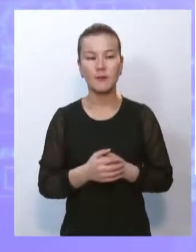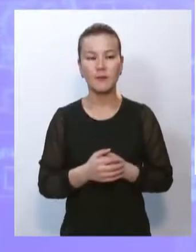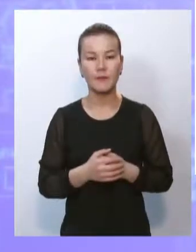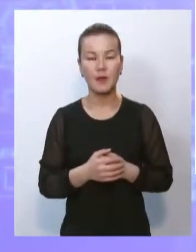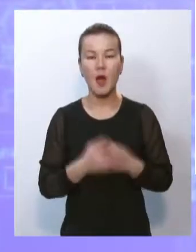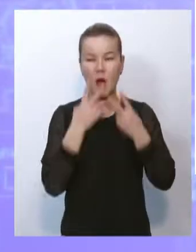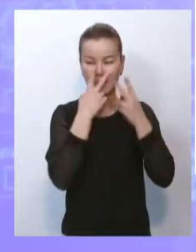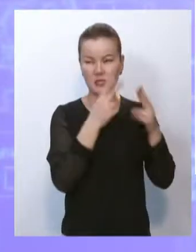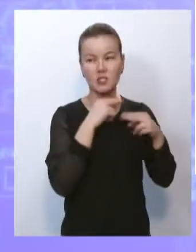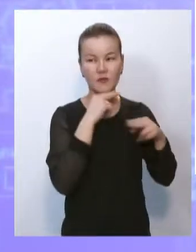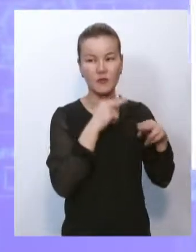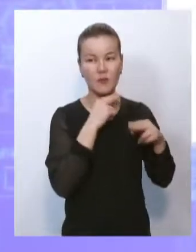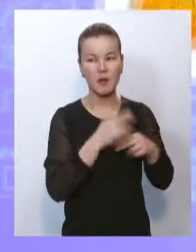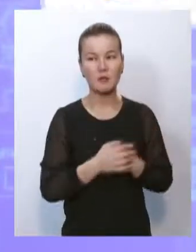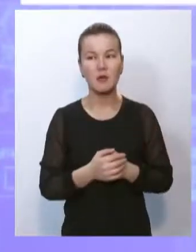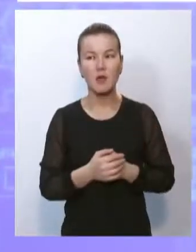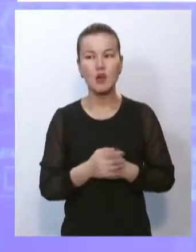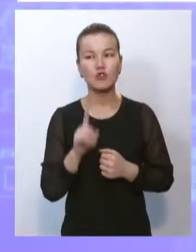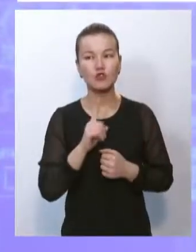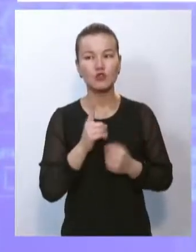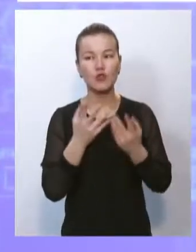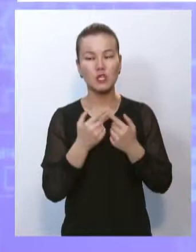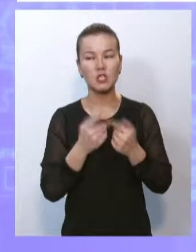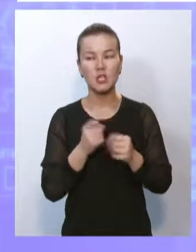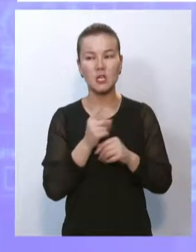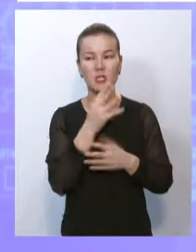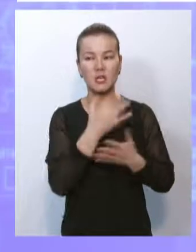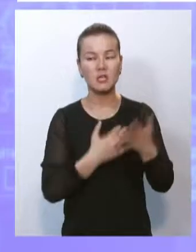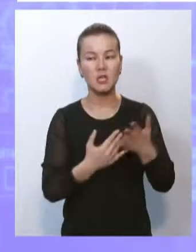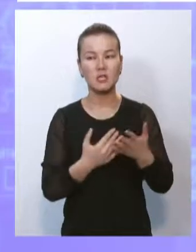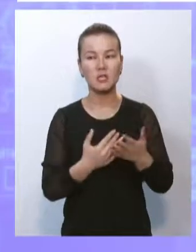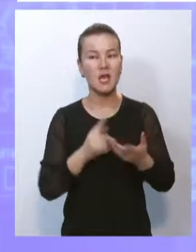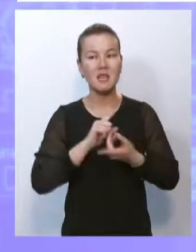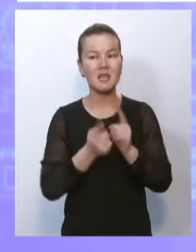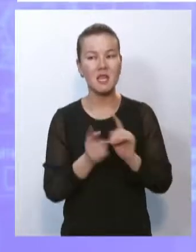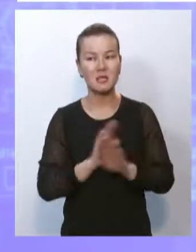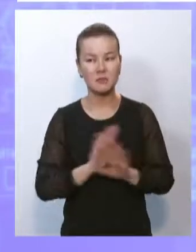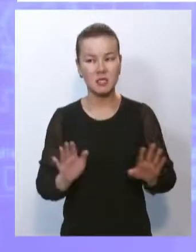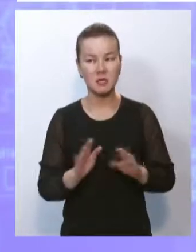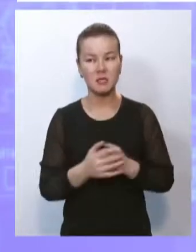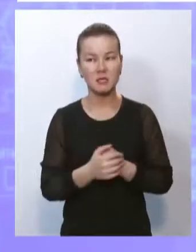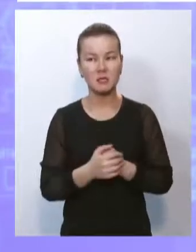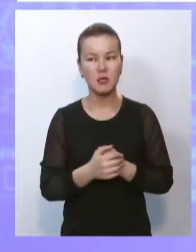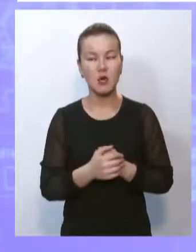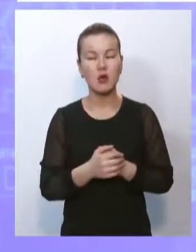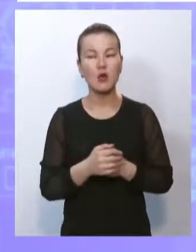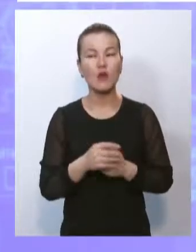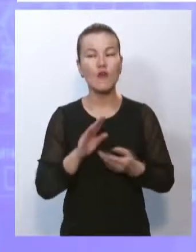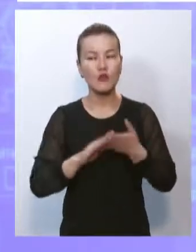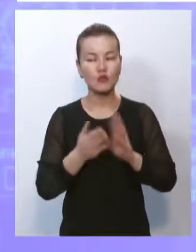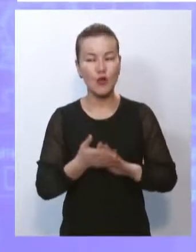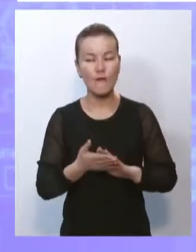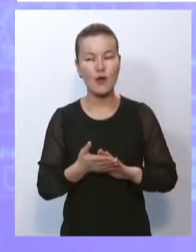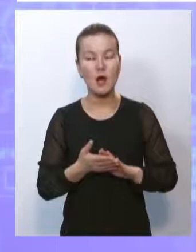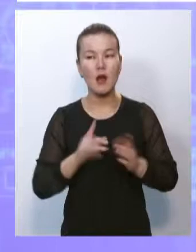обратите внимание что решение задачи не изменилось хотя в условии